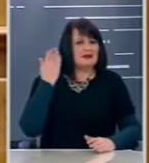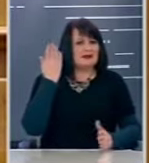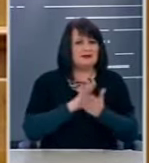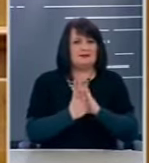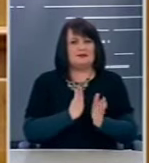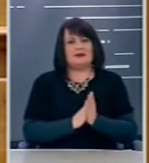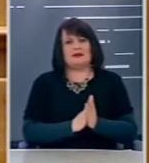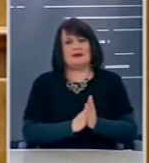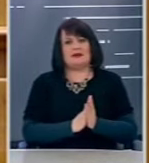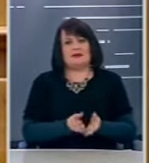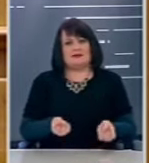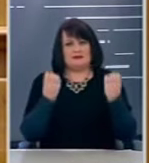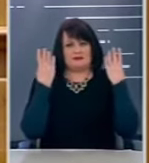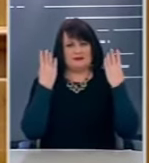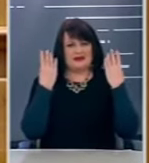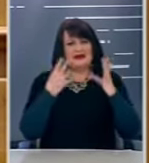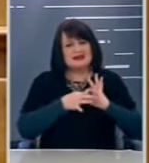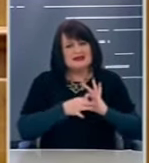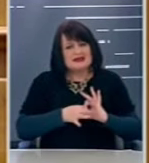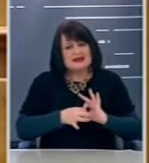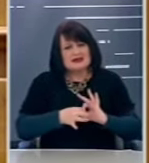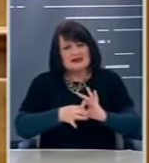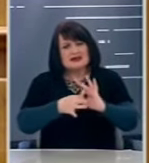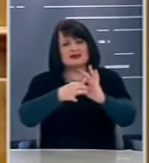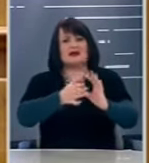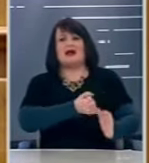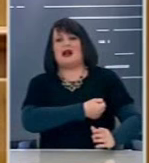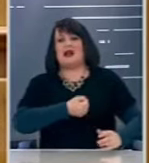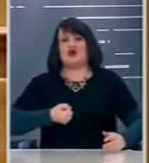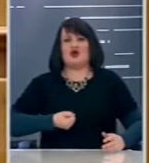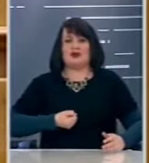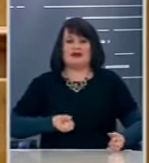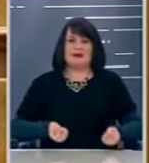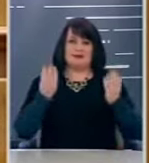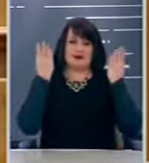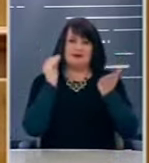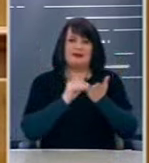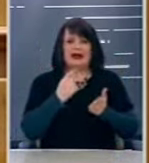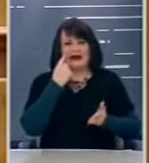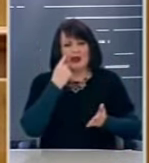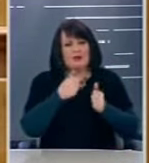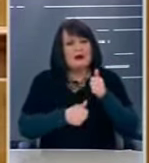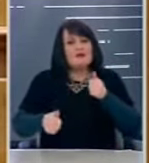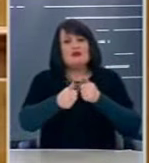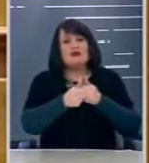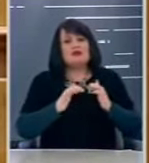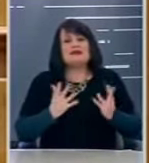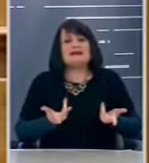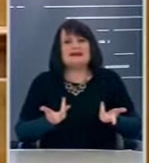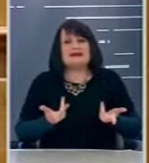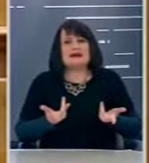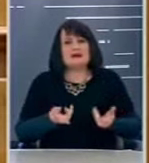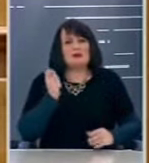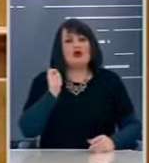την αρχή της διαρκούς λιτότητας και να επανακαθορίσουμε προτεραιότητες στη βάση πλέον της προώθησης